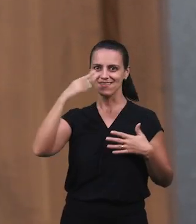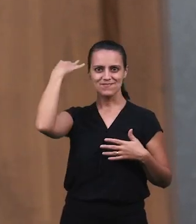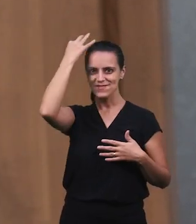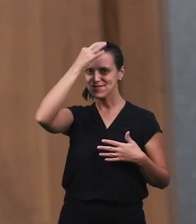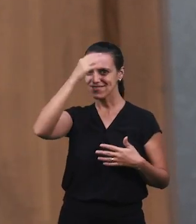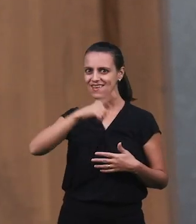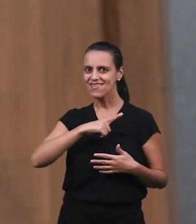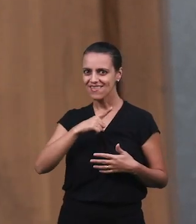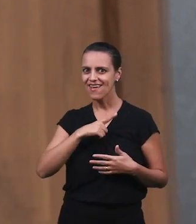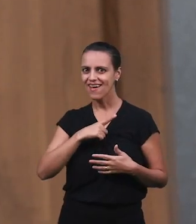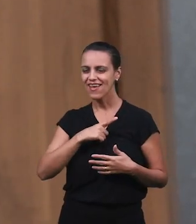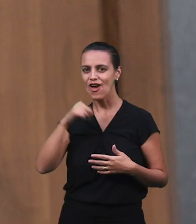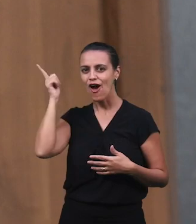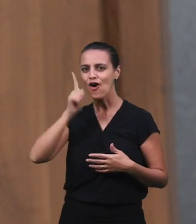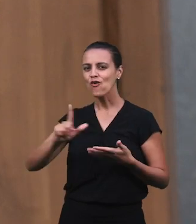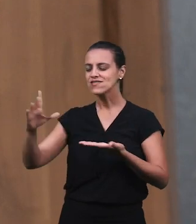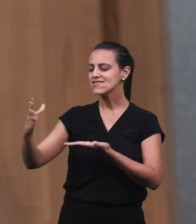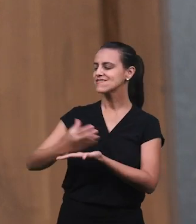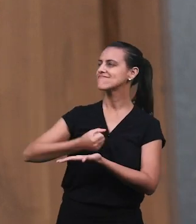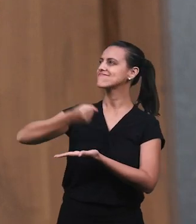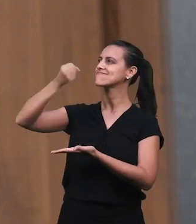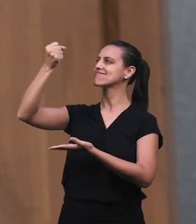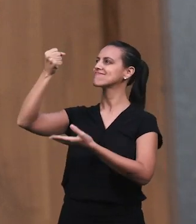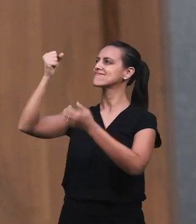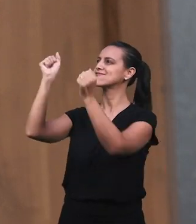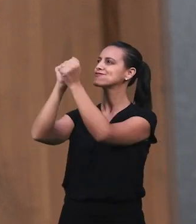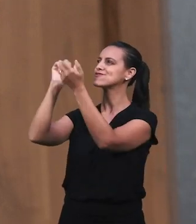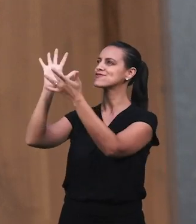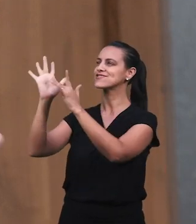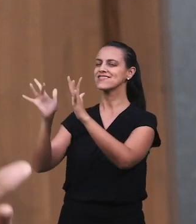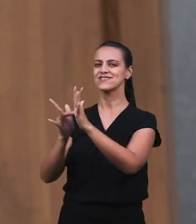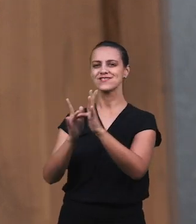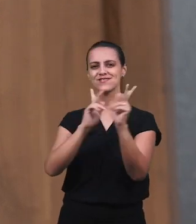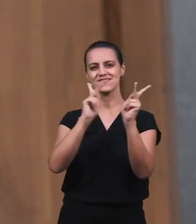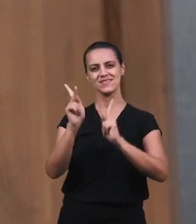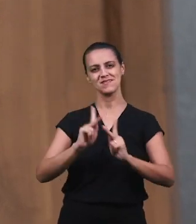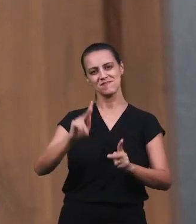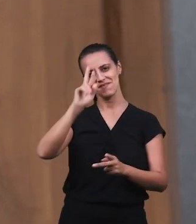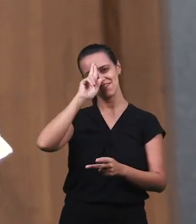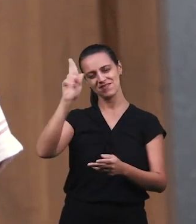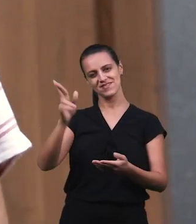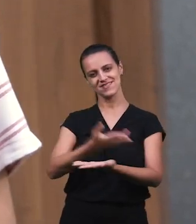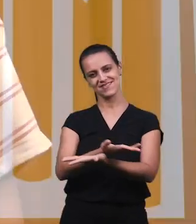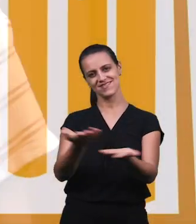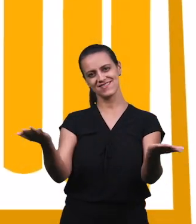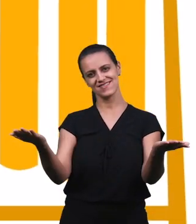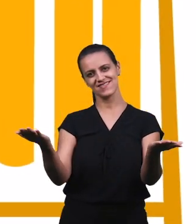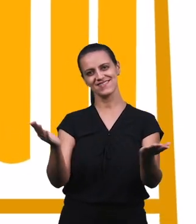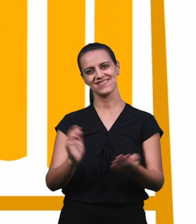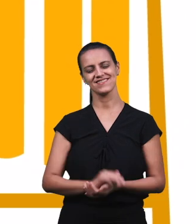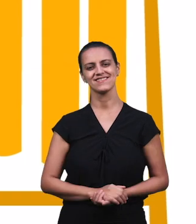Sauveur. La paix du Seigneur à tous. A paz do Senhor a todos.